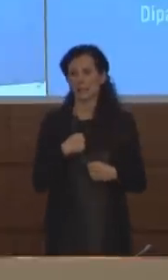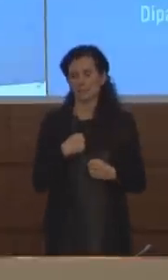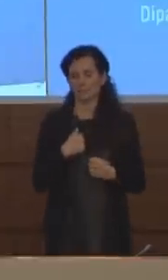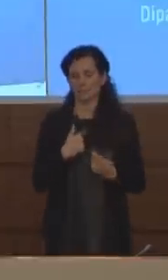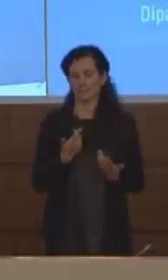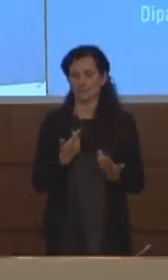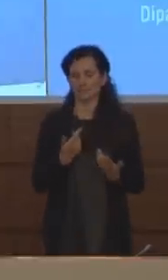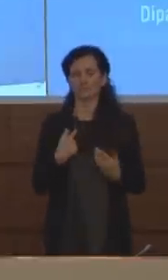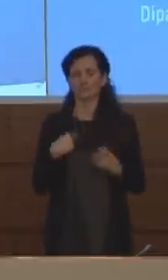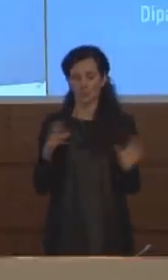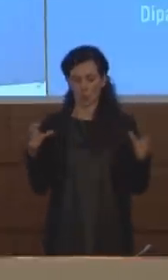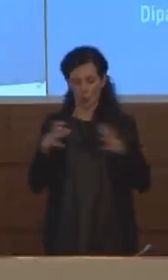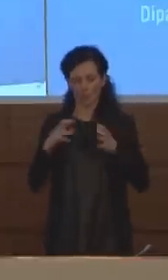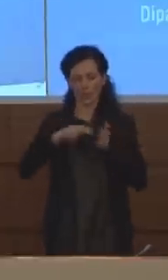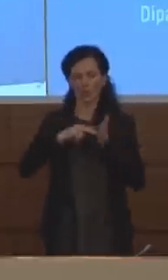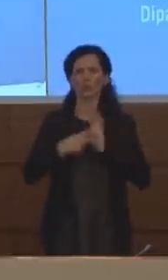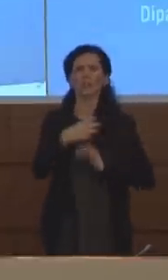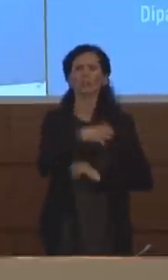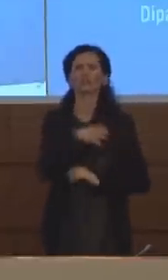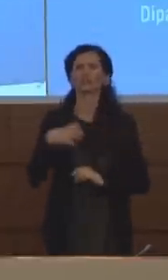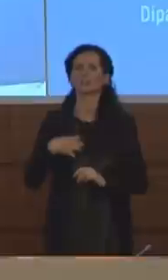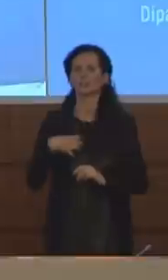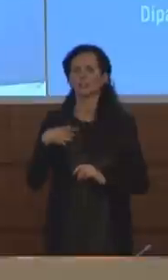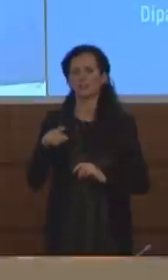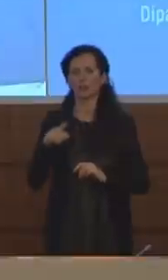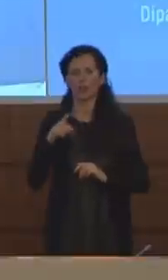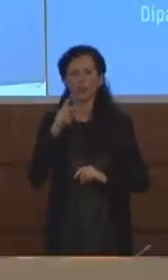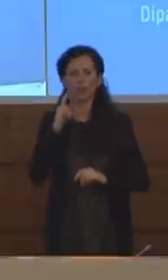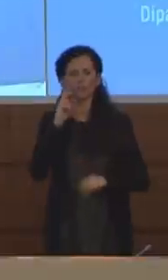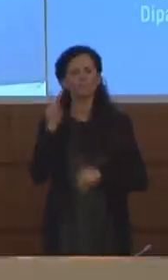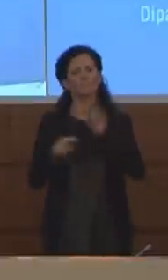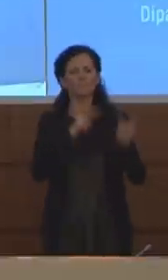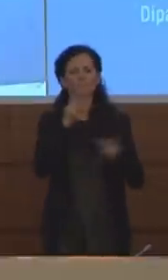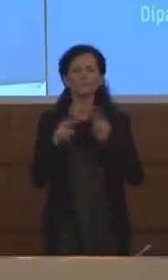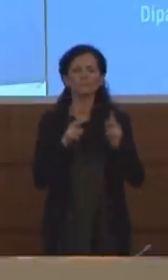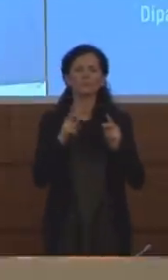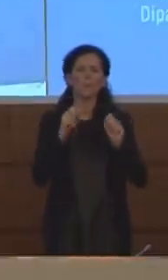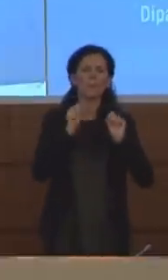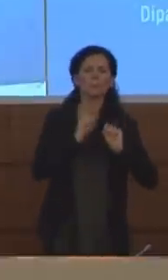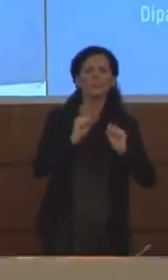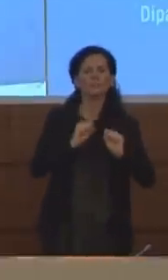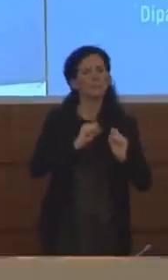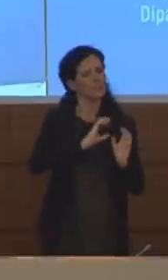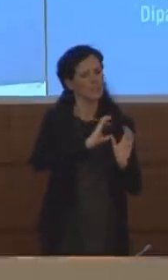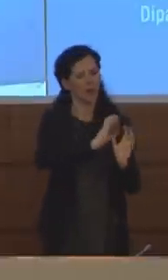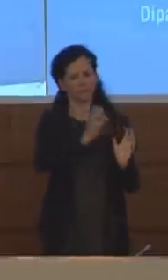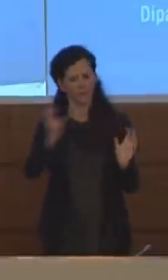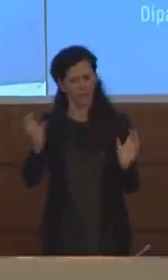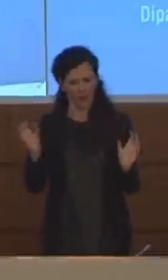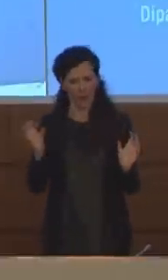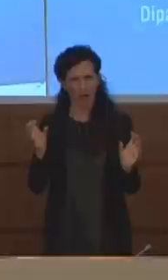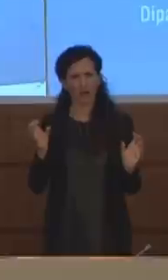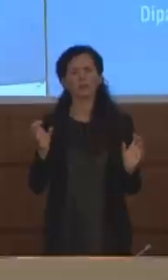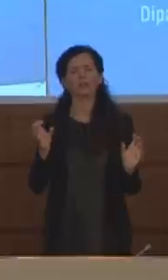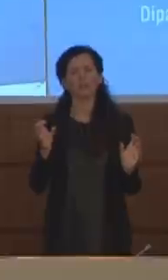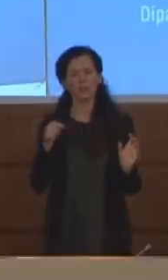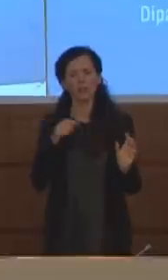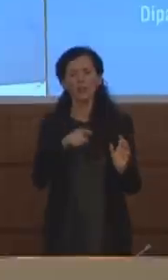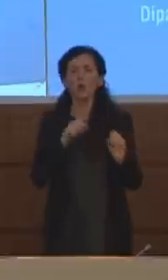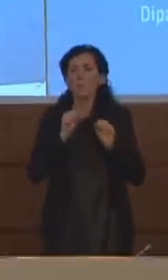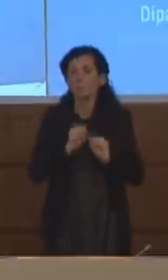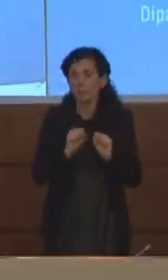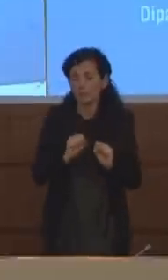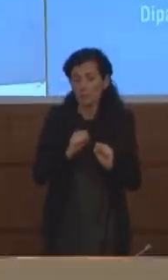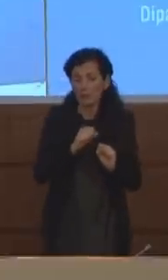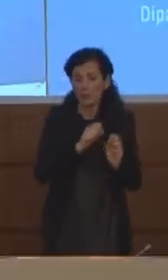sta analizzando tutte le varie opzioni sta anche valutando l'impatto delle diverse misure che